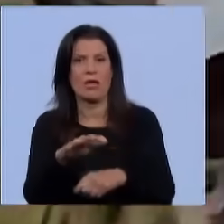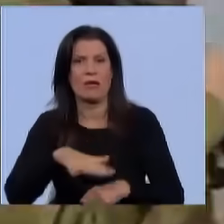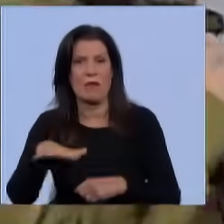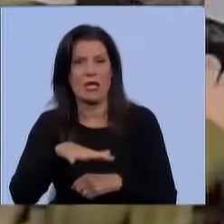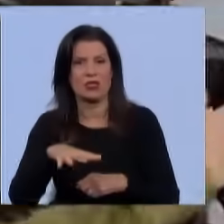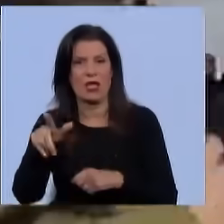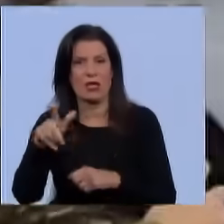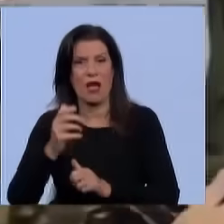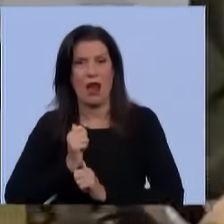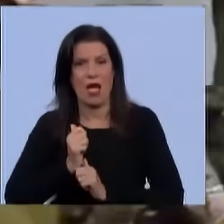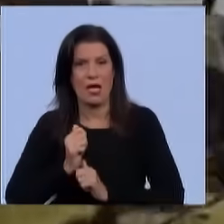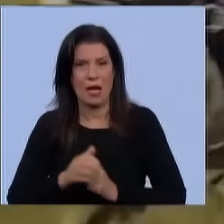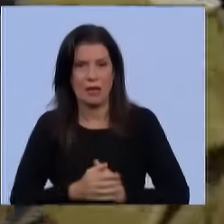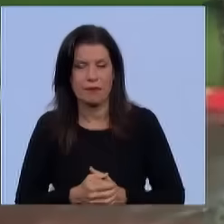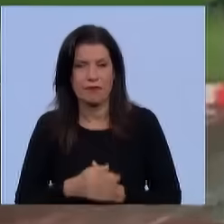הכבוד.